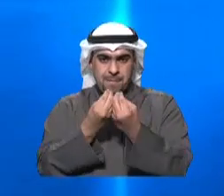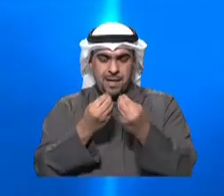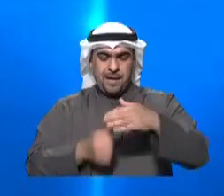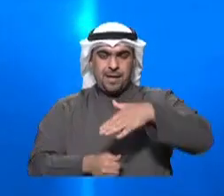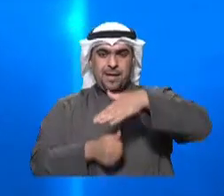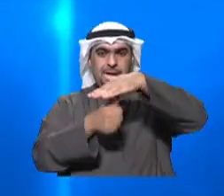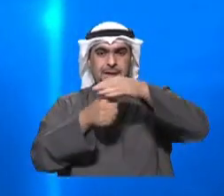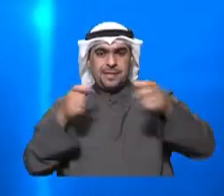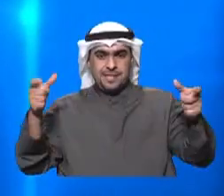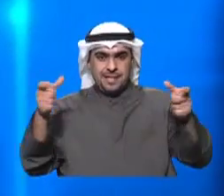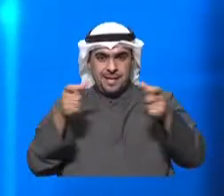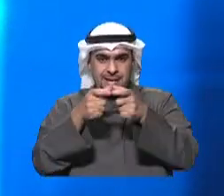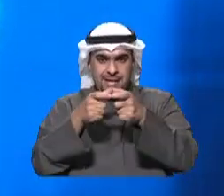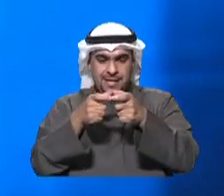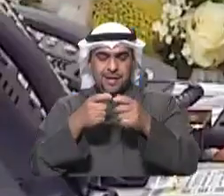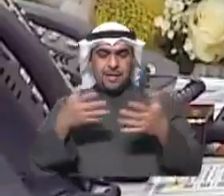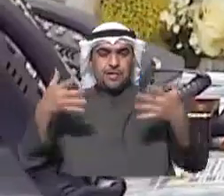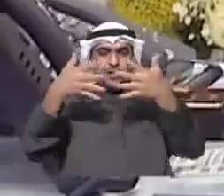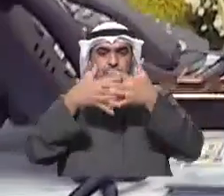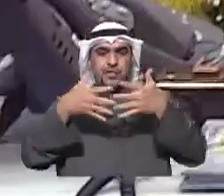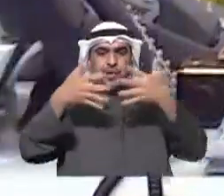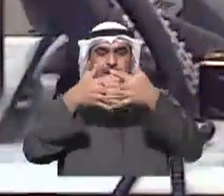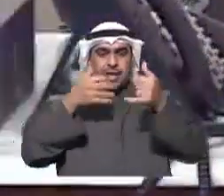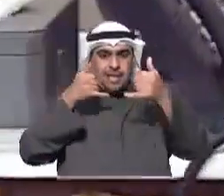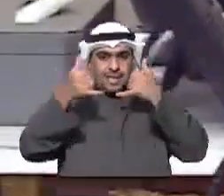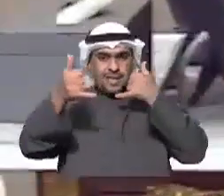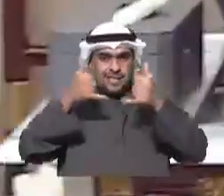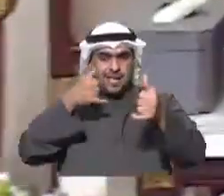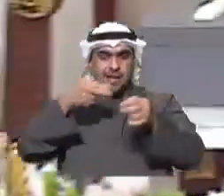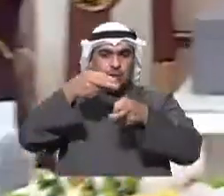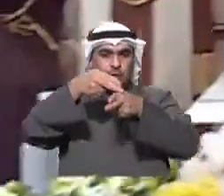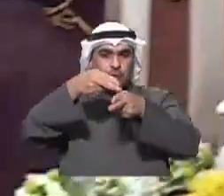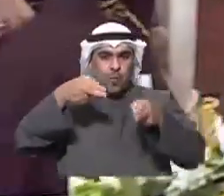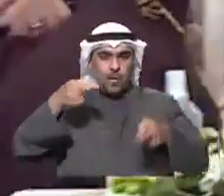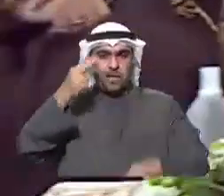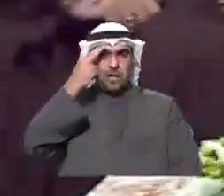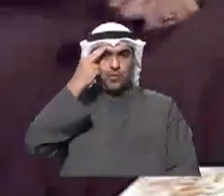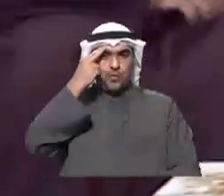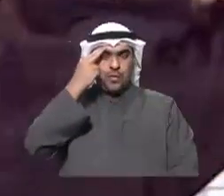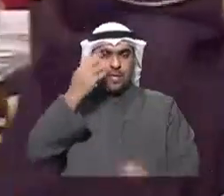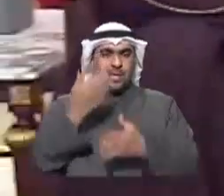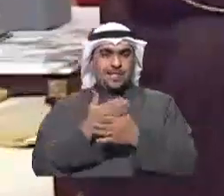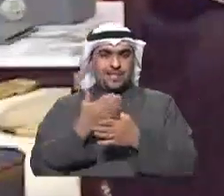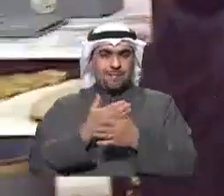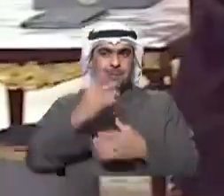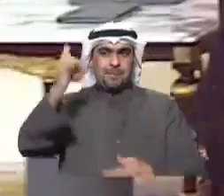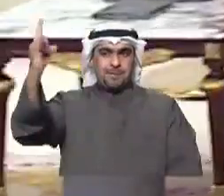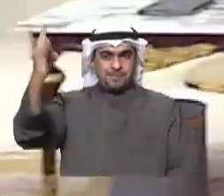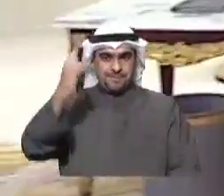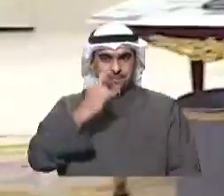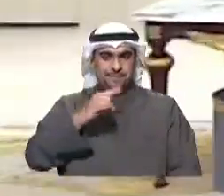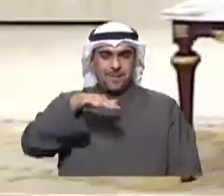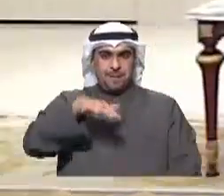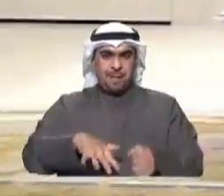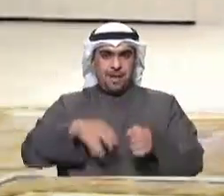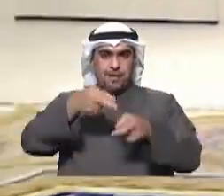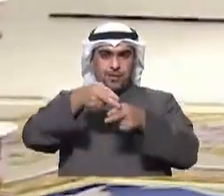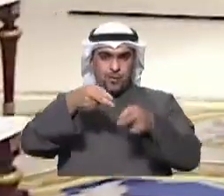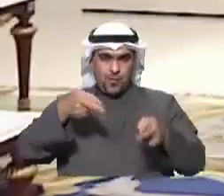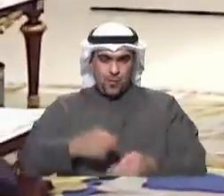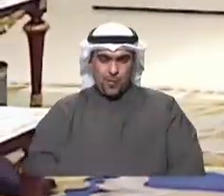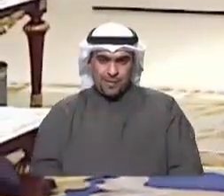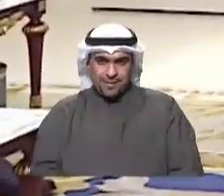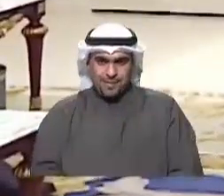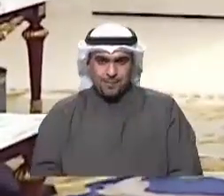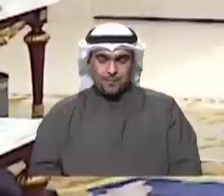إدارات شركتي الاتصالات السعودية والكويتية، وذلك بمناسبة زيارتهم للبلاد. هذا وقد أهدوا سموه حفظه